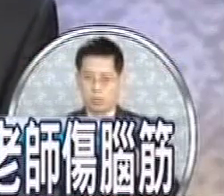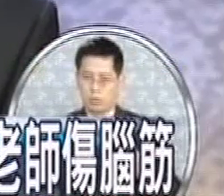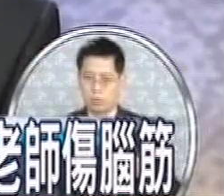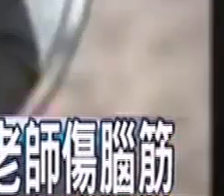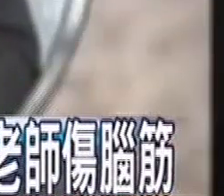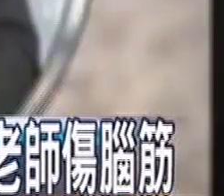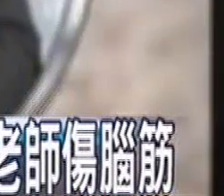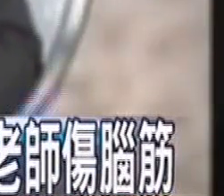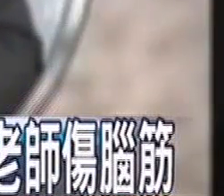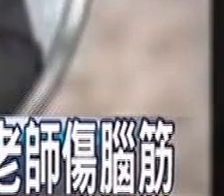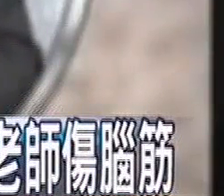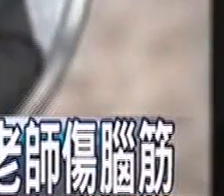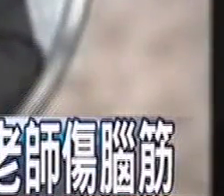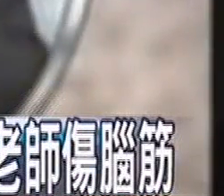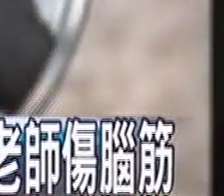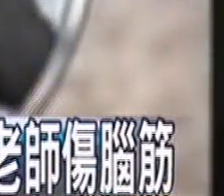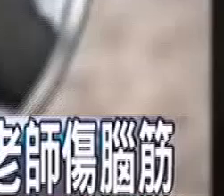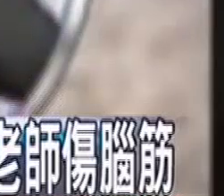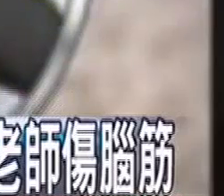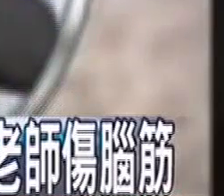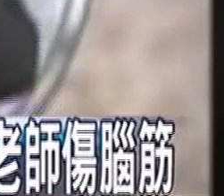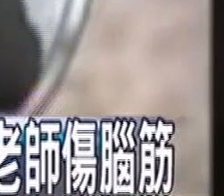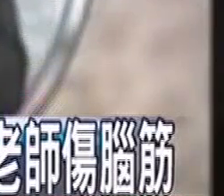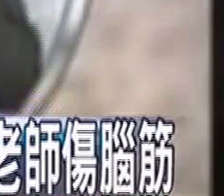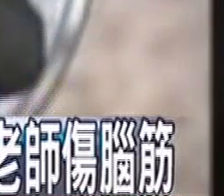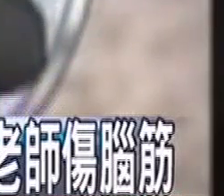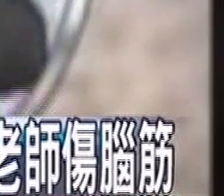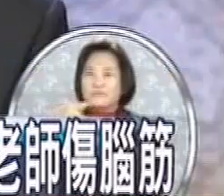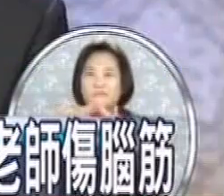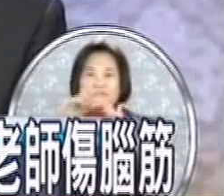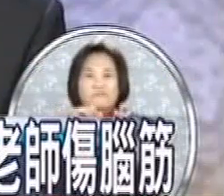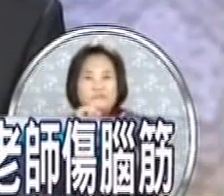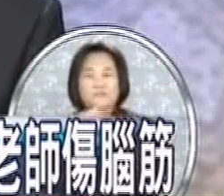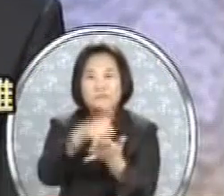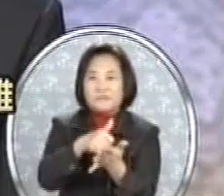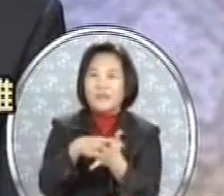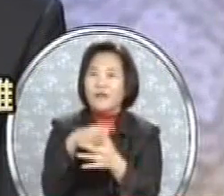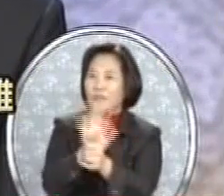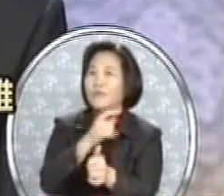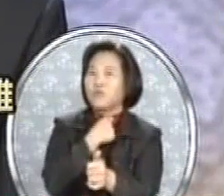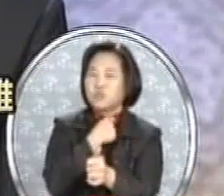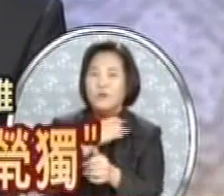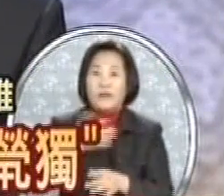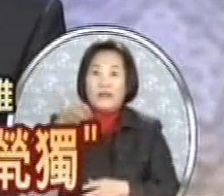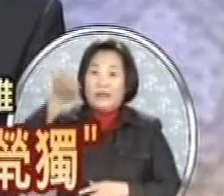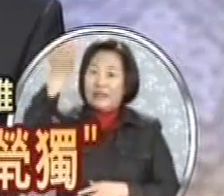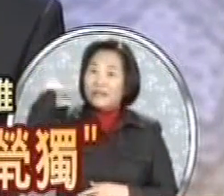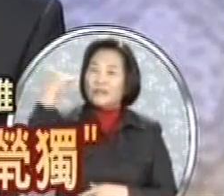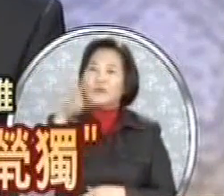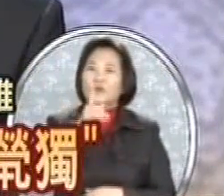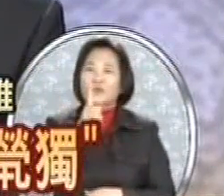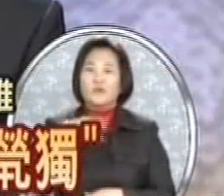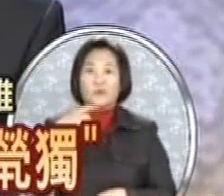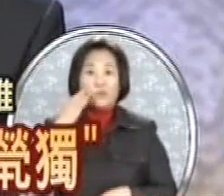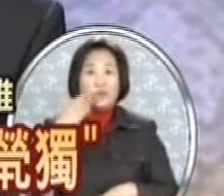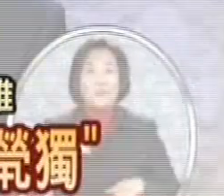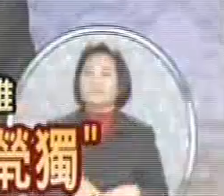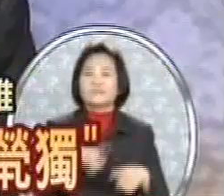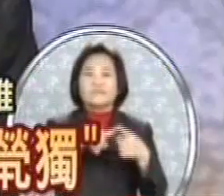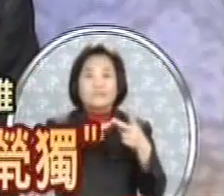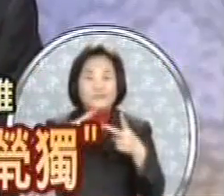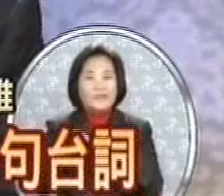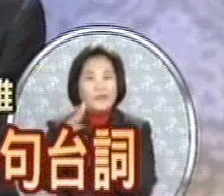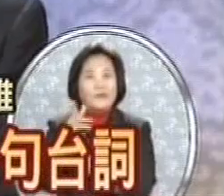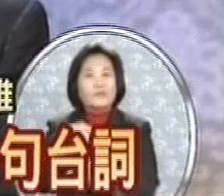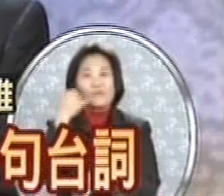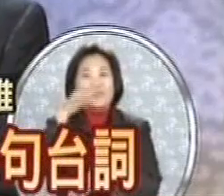这种突发的引经据典，真的是超大挑战。 古代就说了，可以富人，哀死穷途。